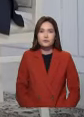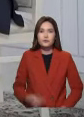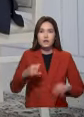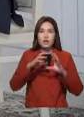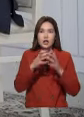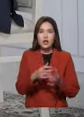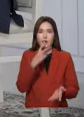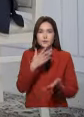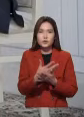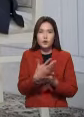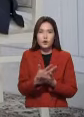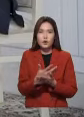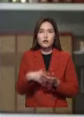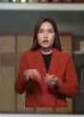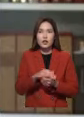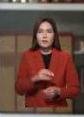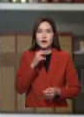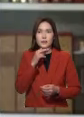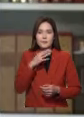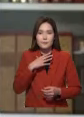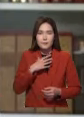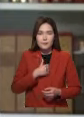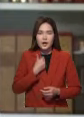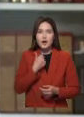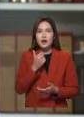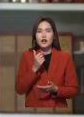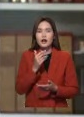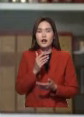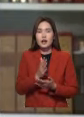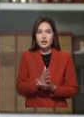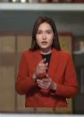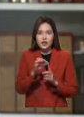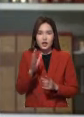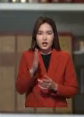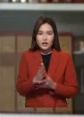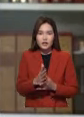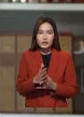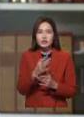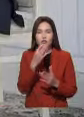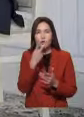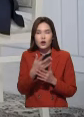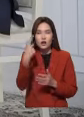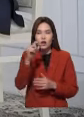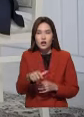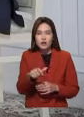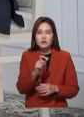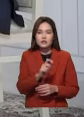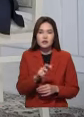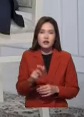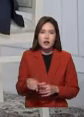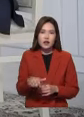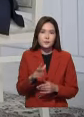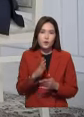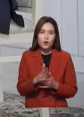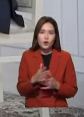туын тіккенге мәз боп жүріп, жастық шағымыз өтті. Есесіне Көпен келе жатыр деген халық сол үшінде